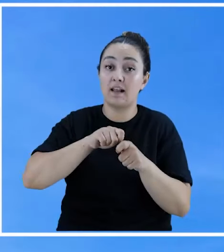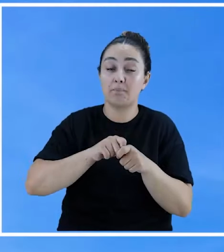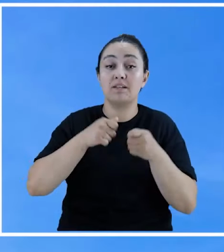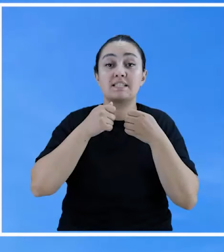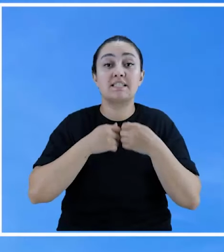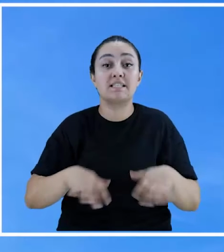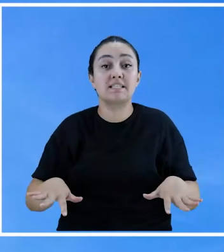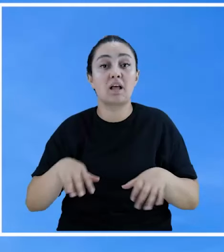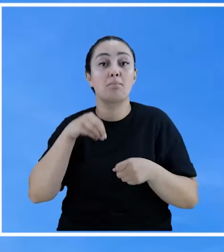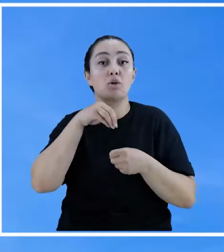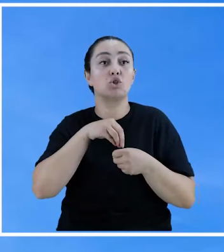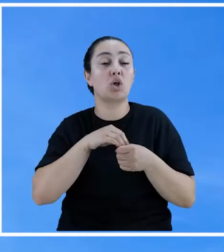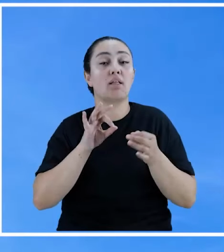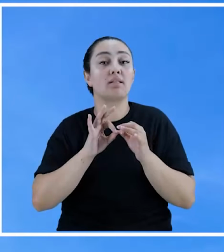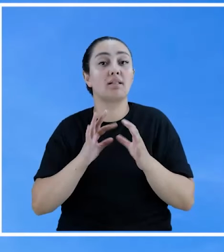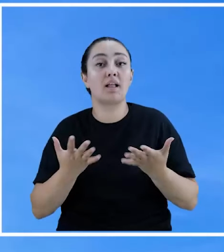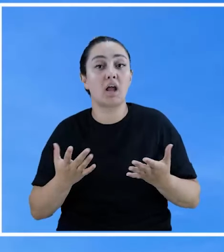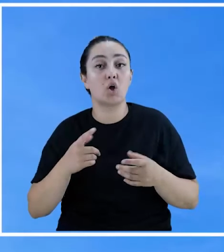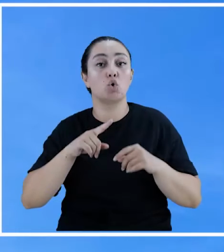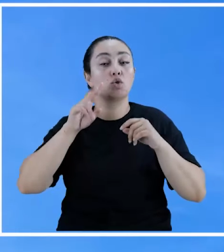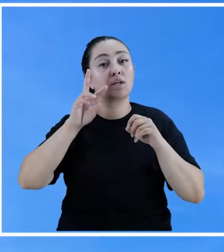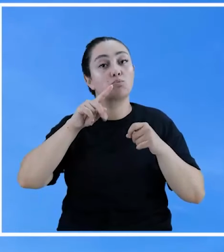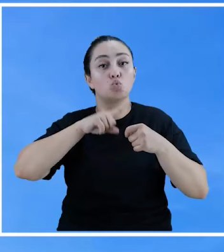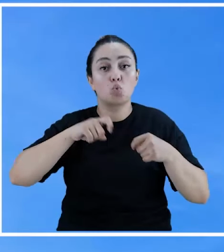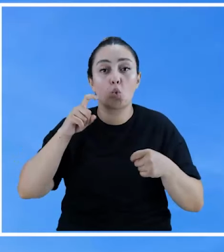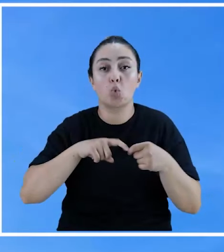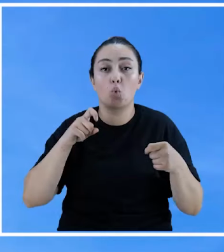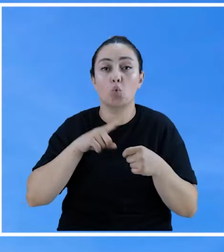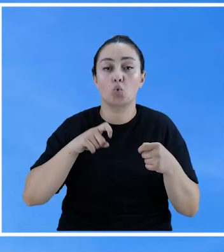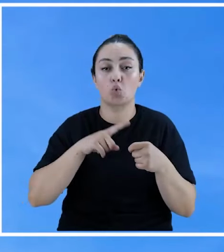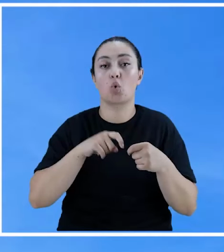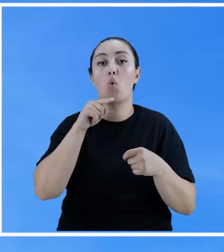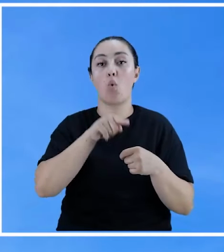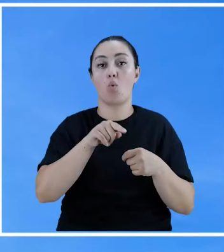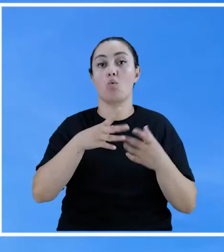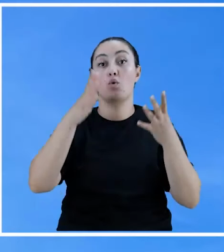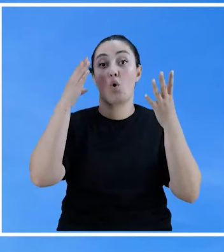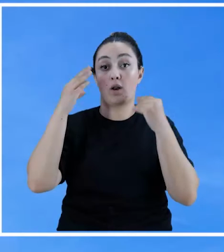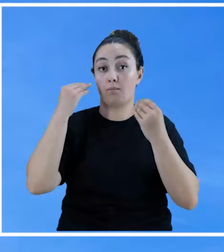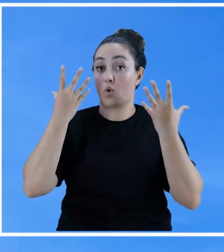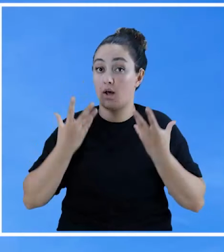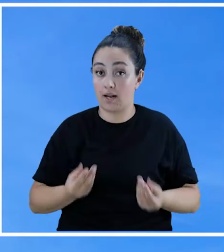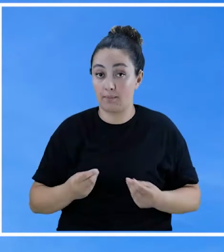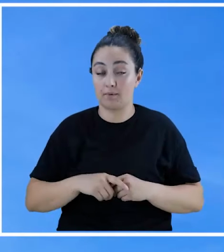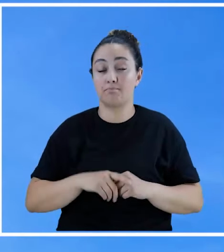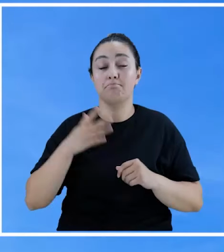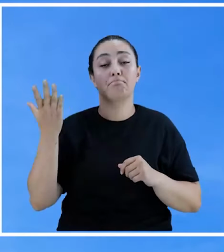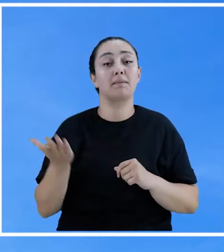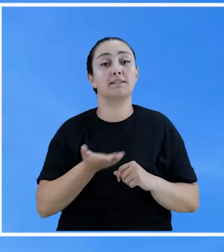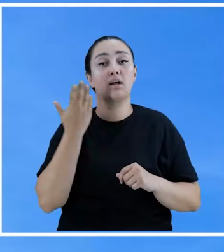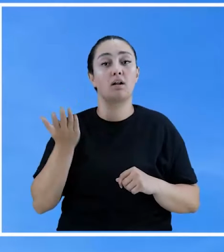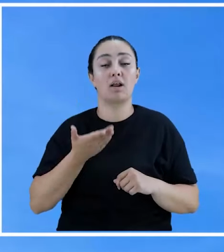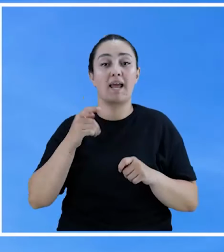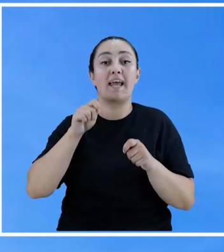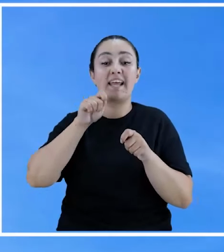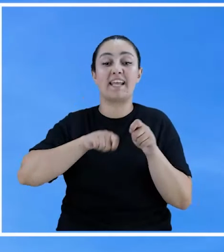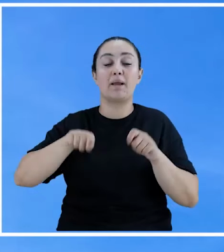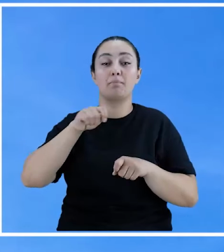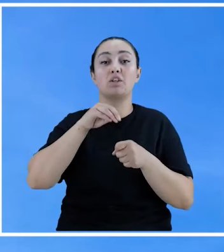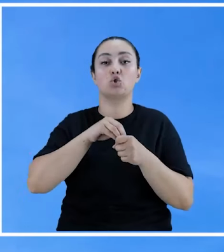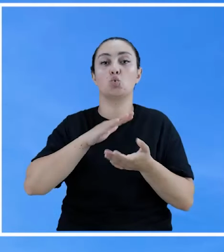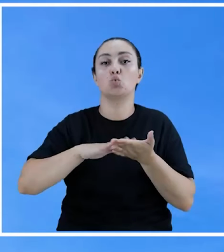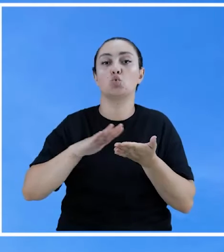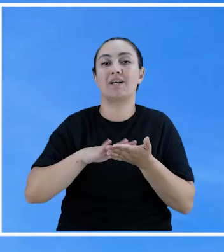yapısal sisteminin işte zemin durumunu, temel durumunu sorgulatacak bir algı oluşturulabilir. Ya da mesela